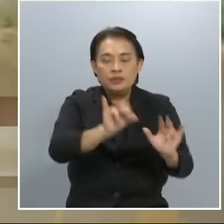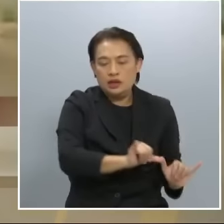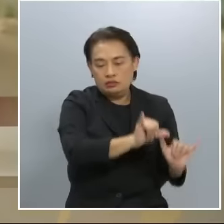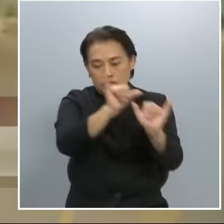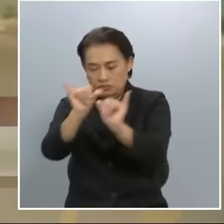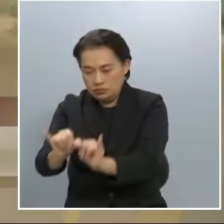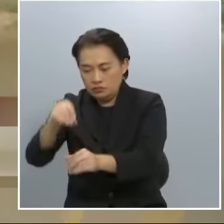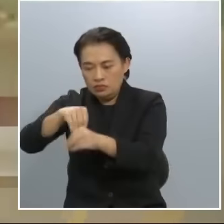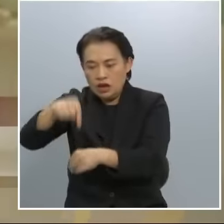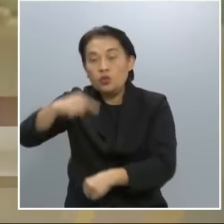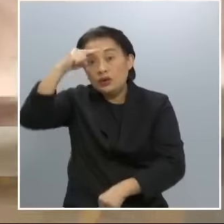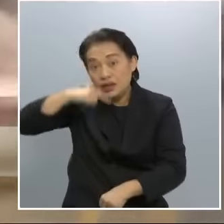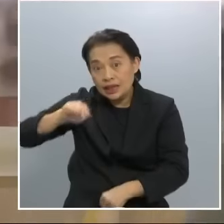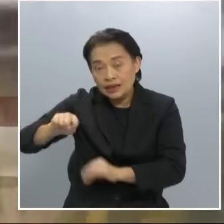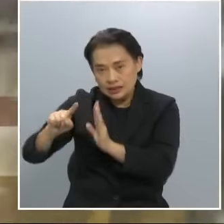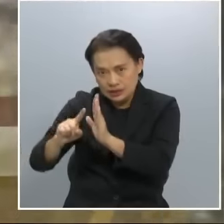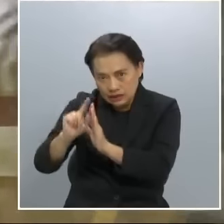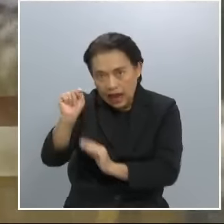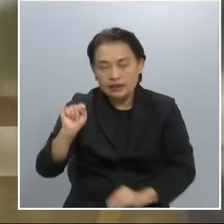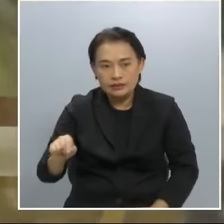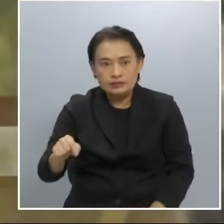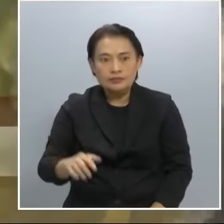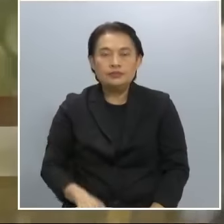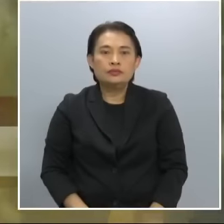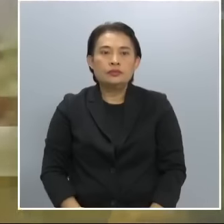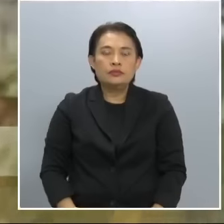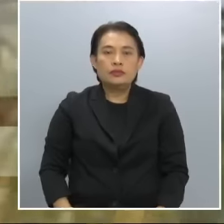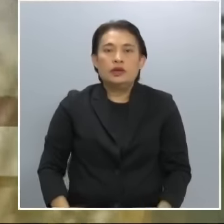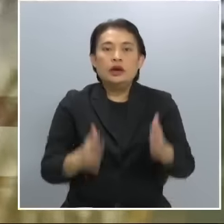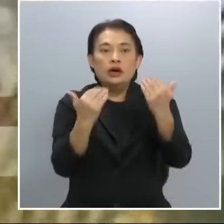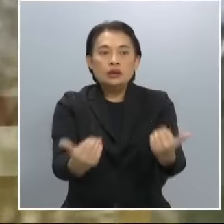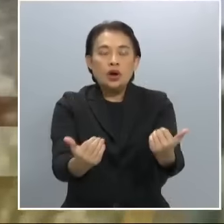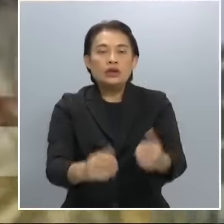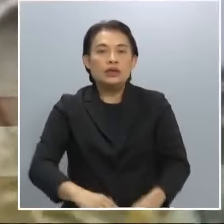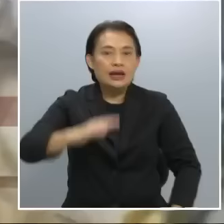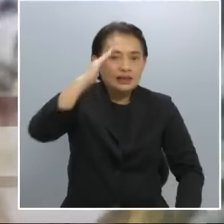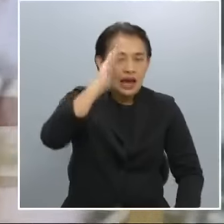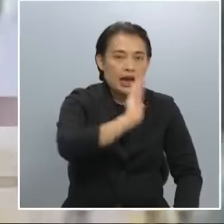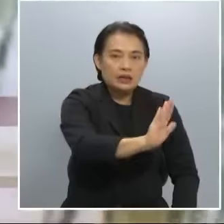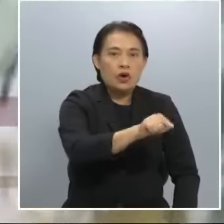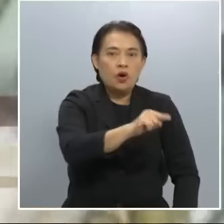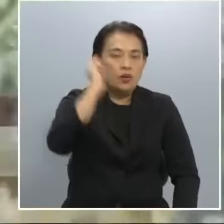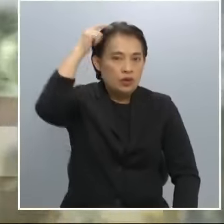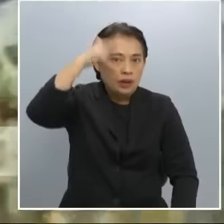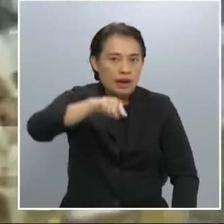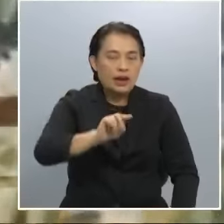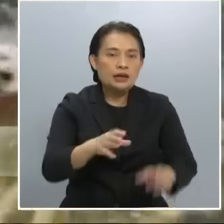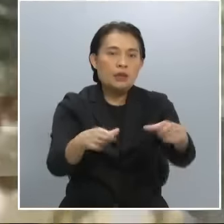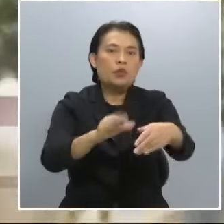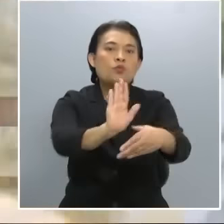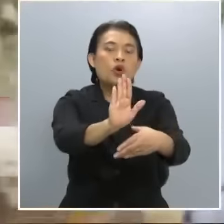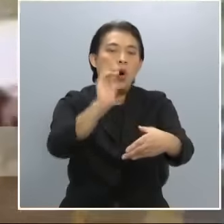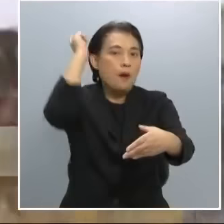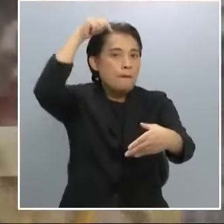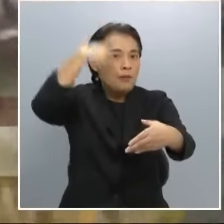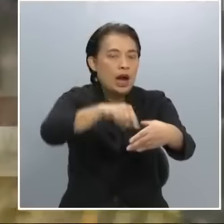ทั้งนี้ทั้งนั้นการสู้รบระหว่างกองทัพเมียนมากับกองกำลังฝ่ายต่อต้านกลับมาดูเดือดขึ้นอีกครั้งหนึ่งหลังจากที่เรา